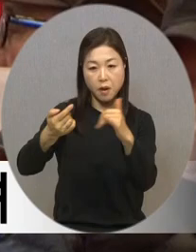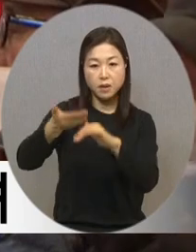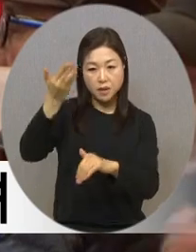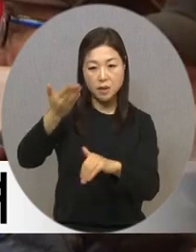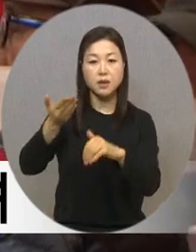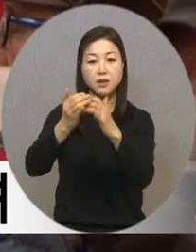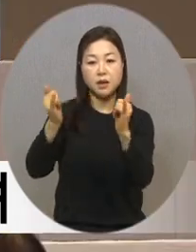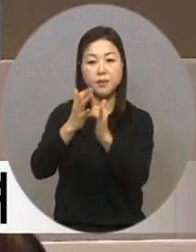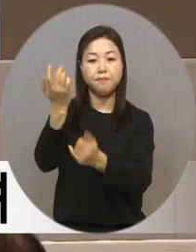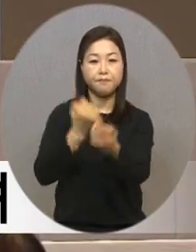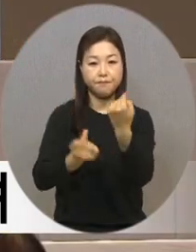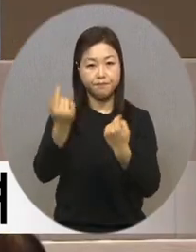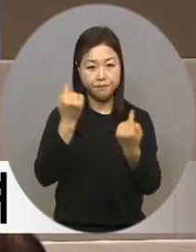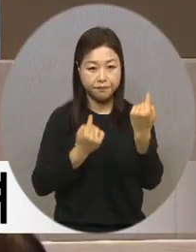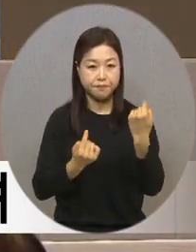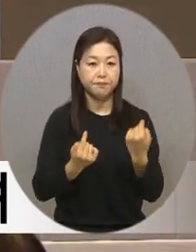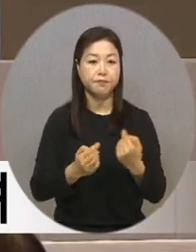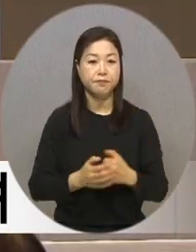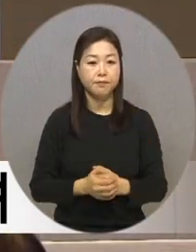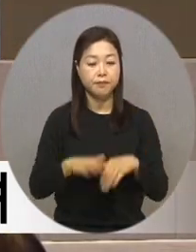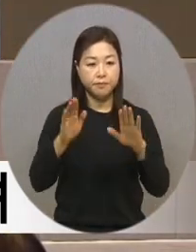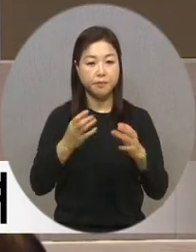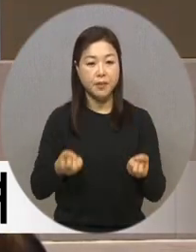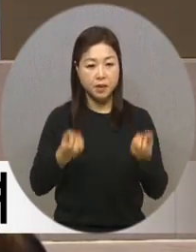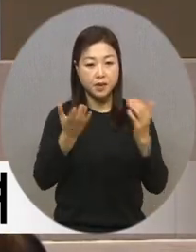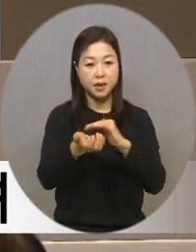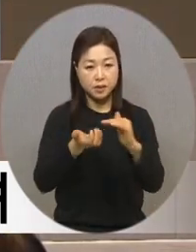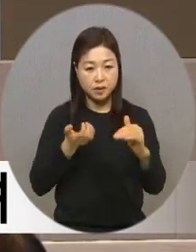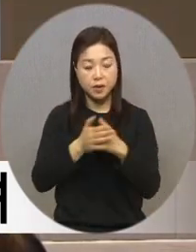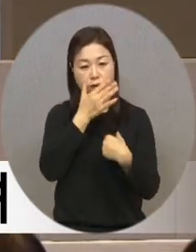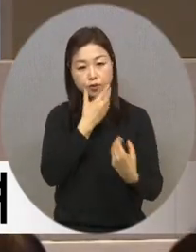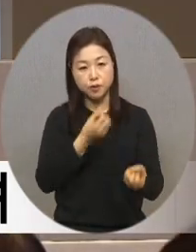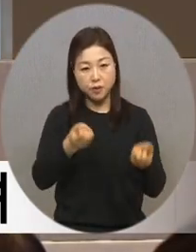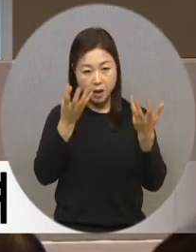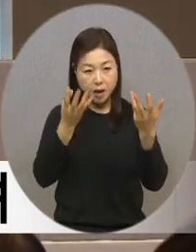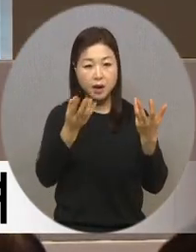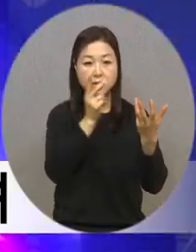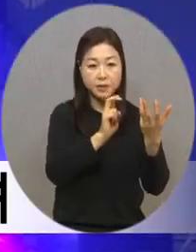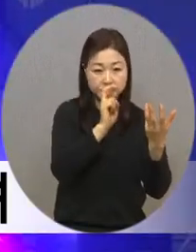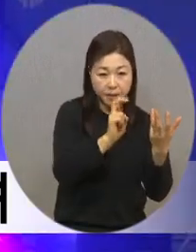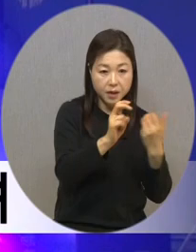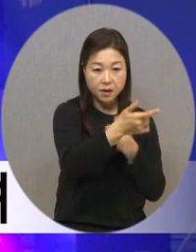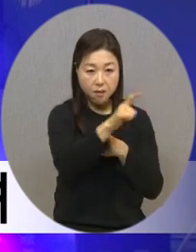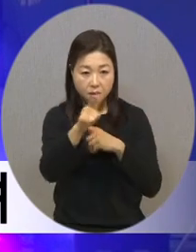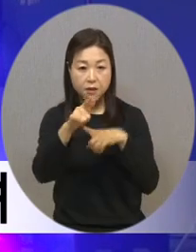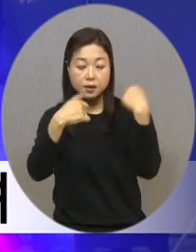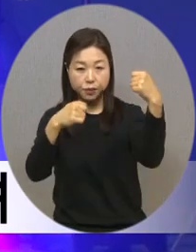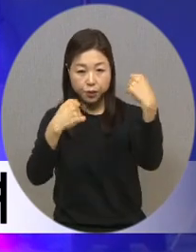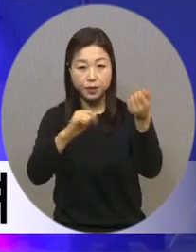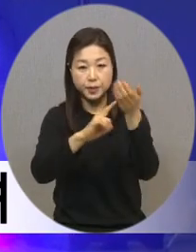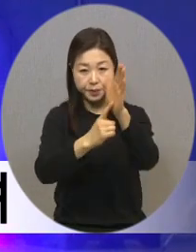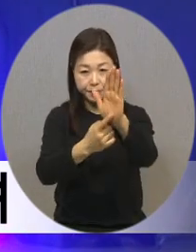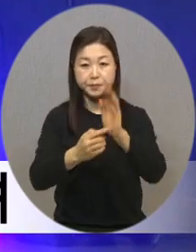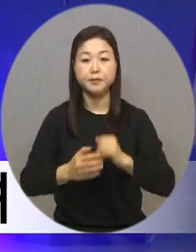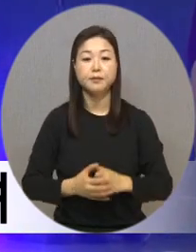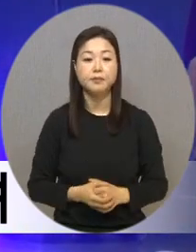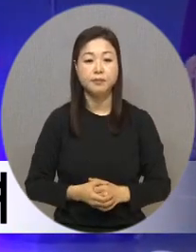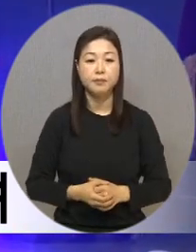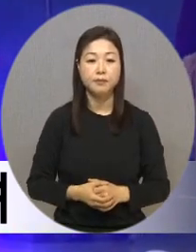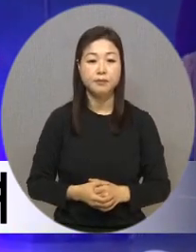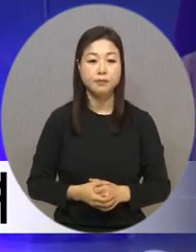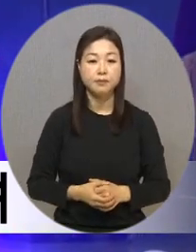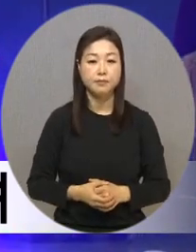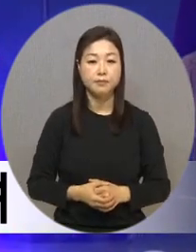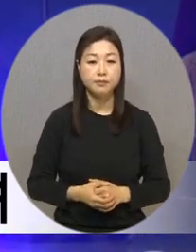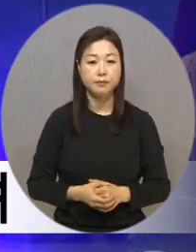참석했습니다. 본 행사에 앞서 축하 공연을 비롯한 다양한 공연들이 이어지면서 행사의